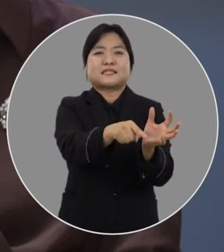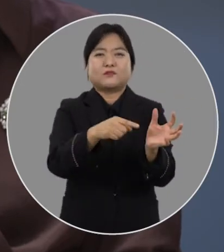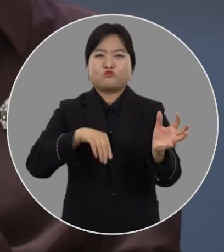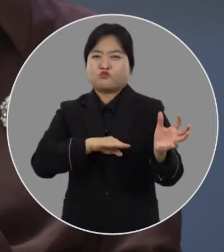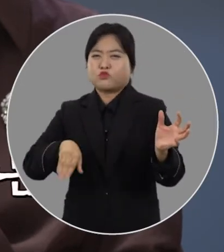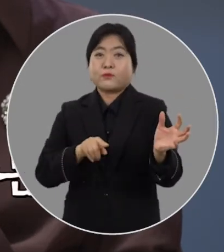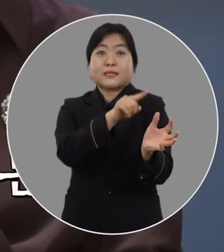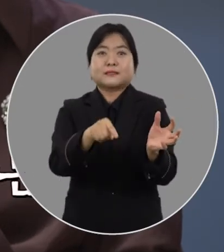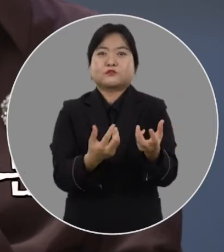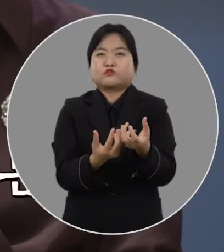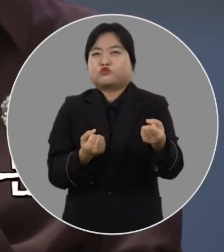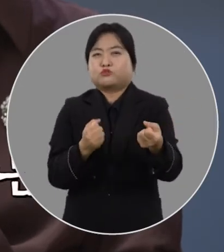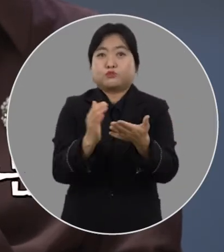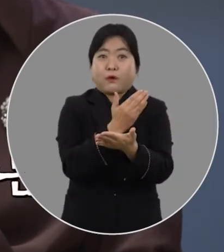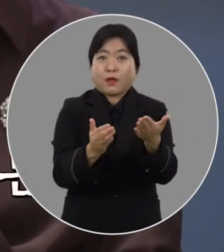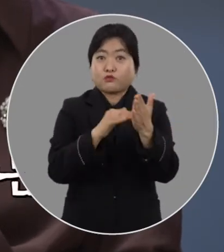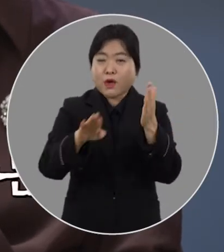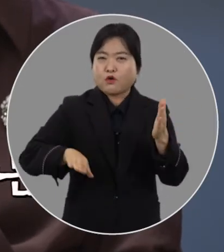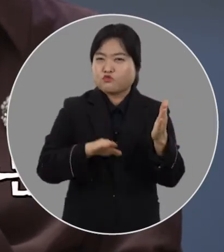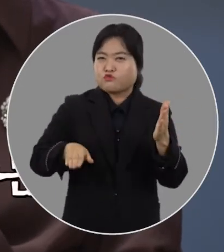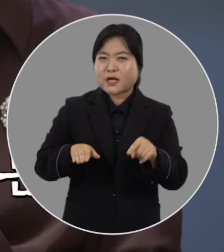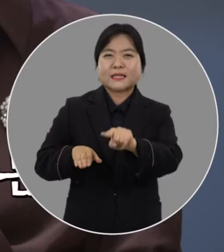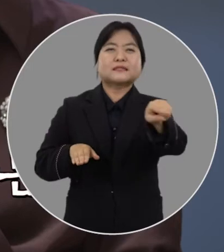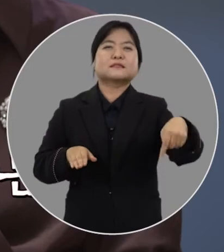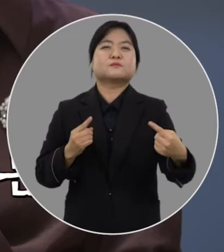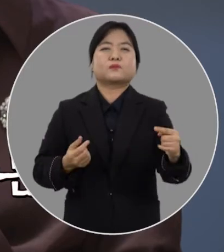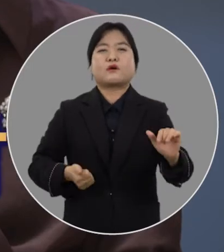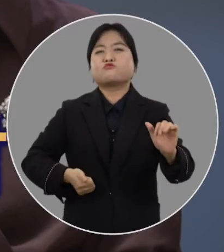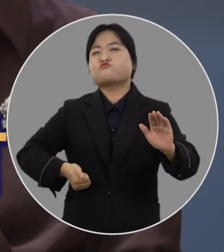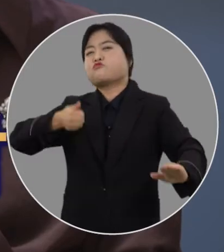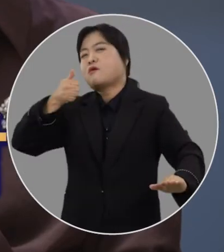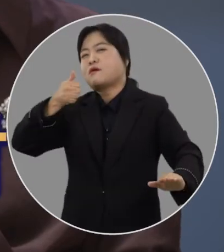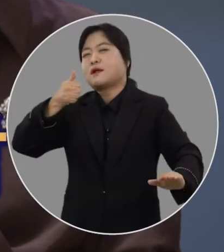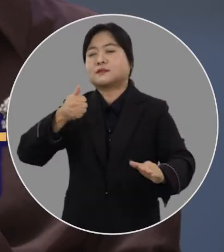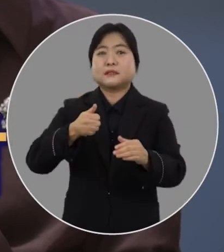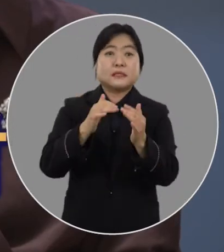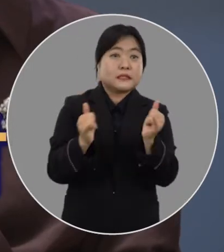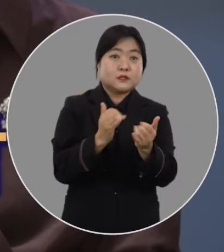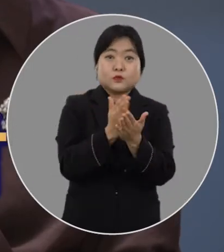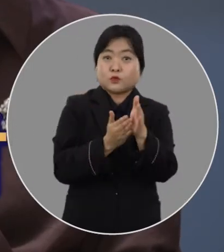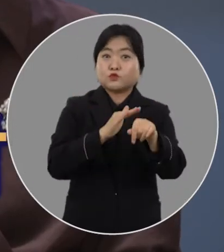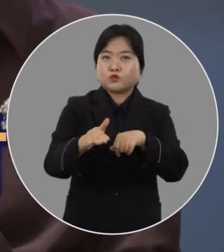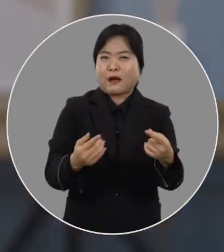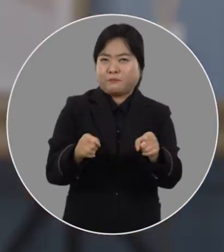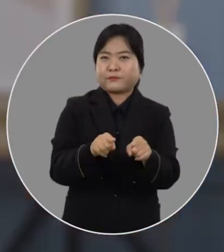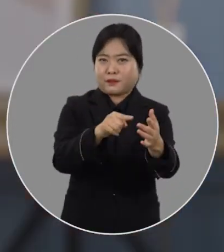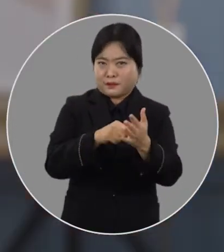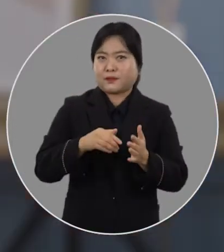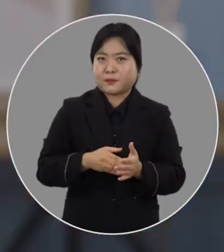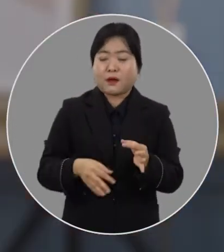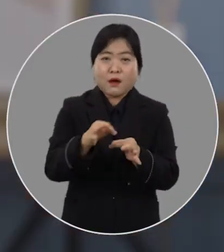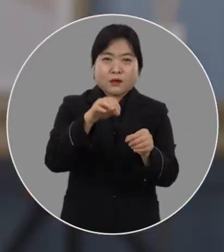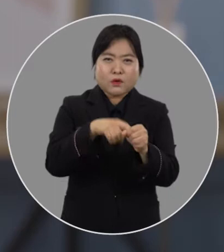구별한 다음에 우리가 그들보다 우월하다라는 인종주의와 결합하여 나타납니다.